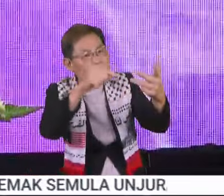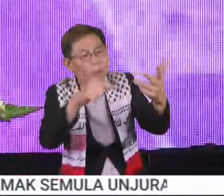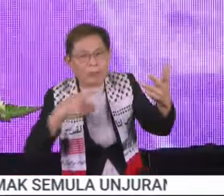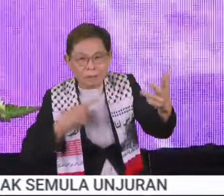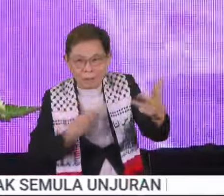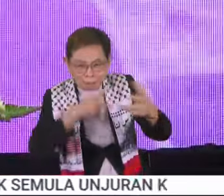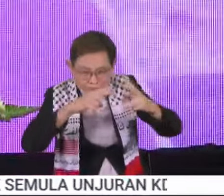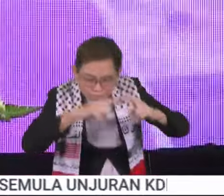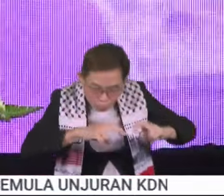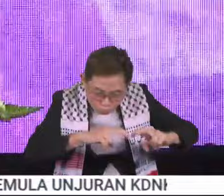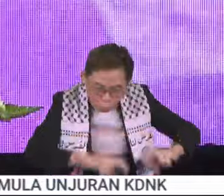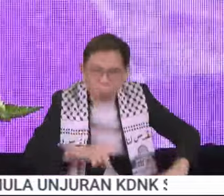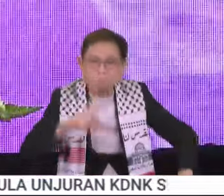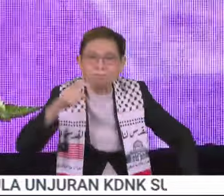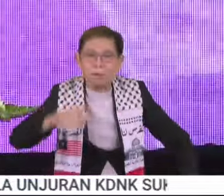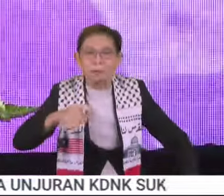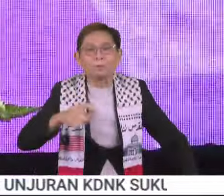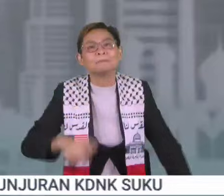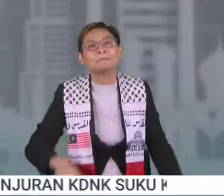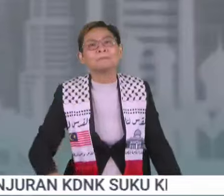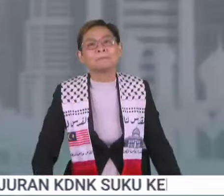teliti.